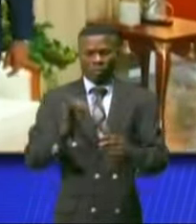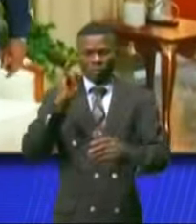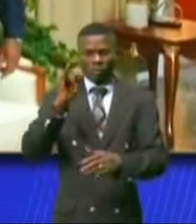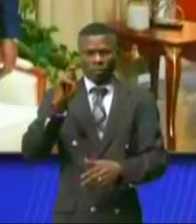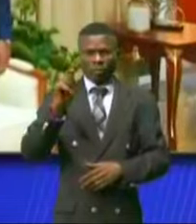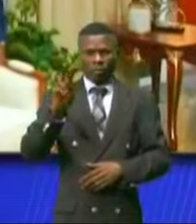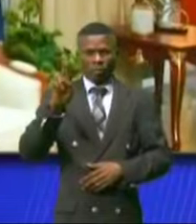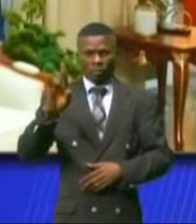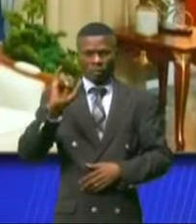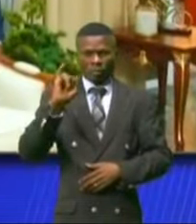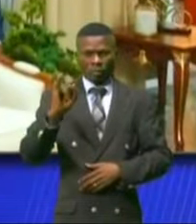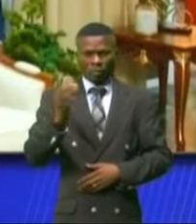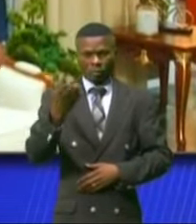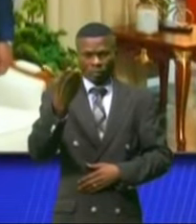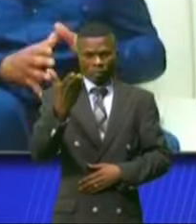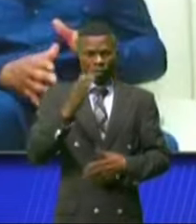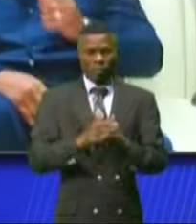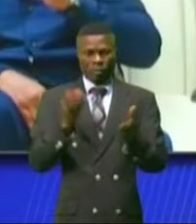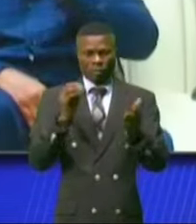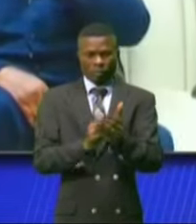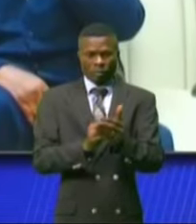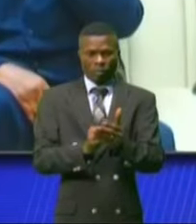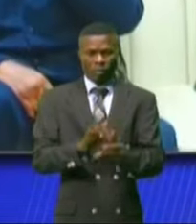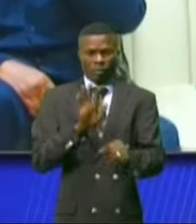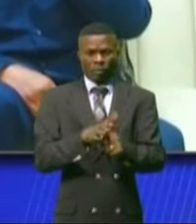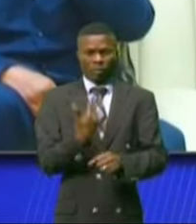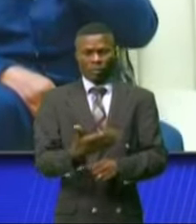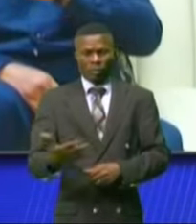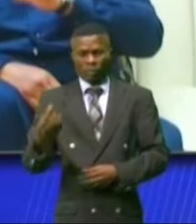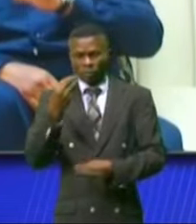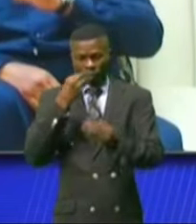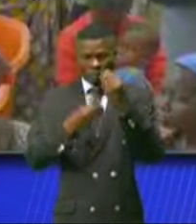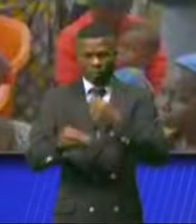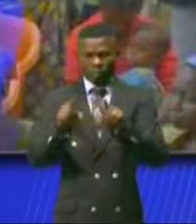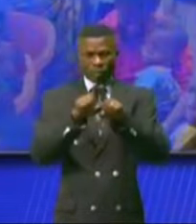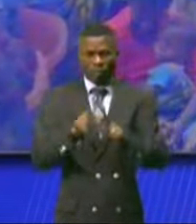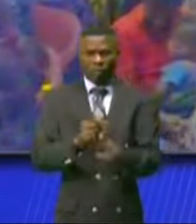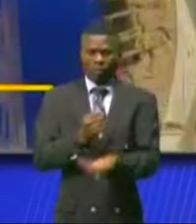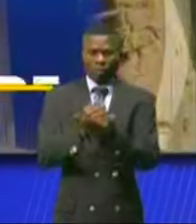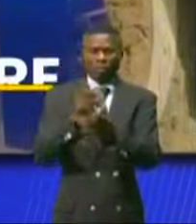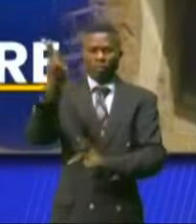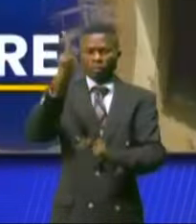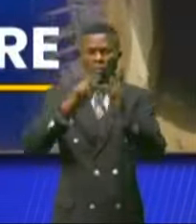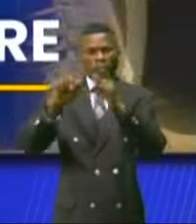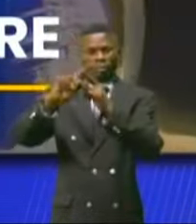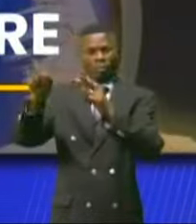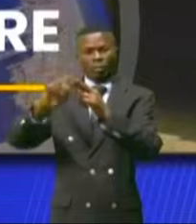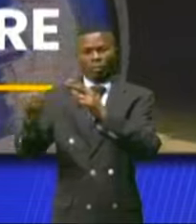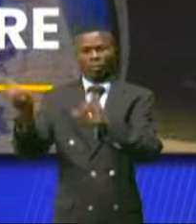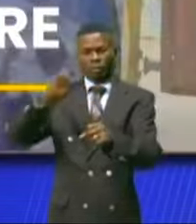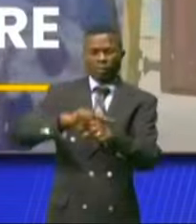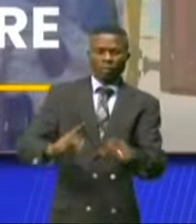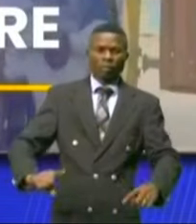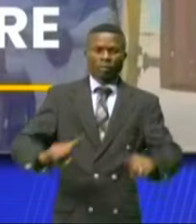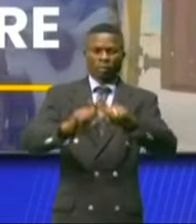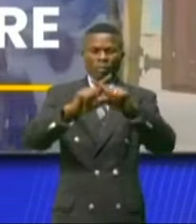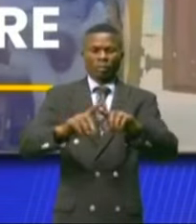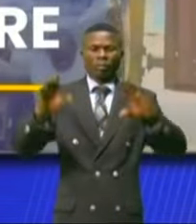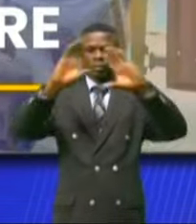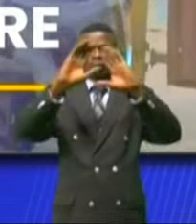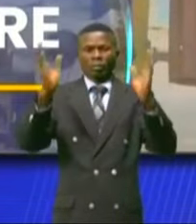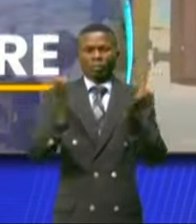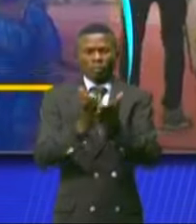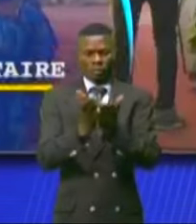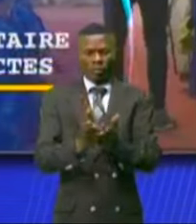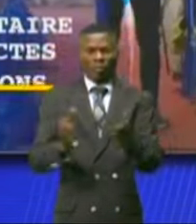Ituri. Et puis des vivres et non-vivres en faveur des populations victimes des conflits